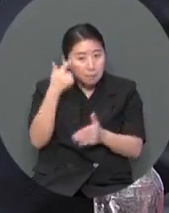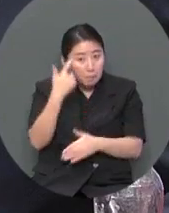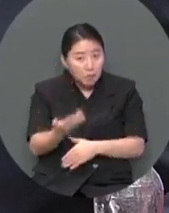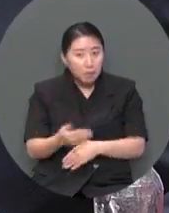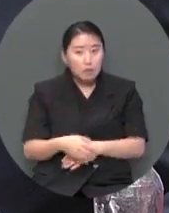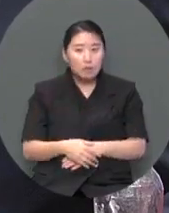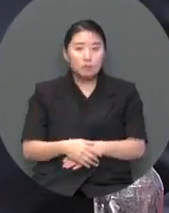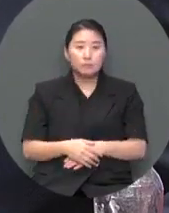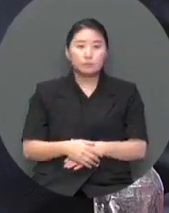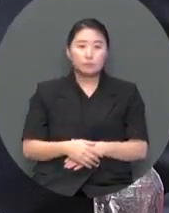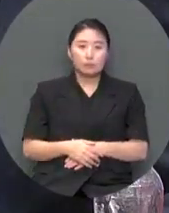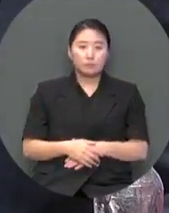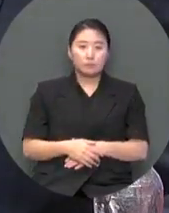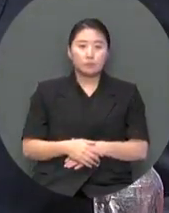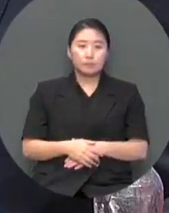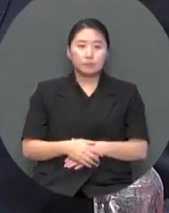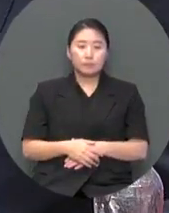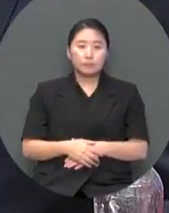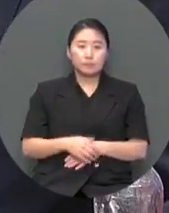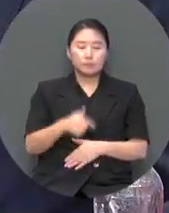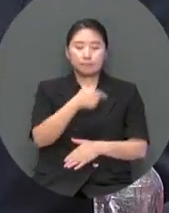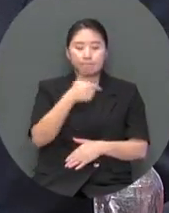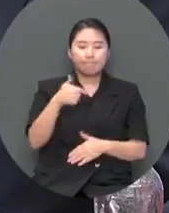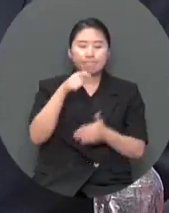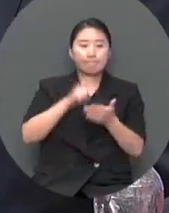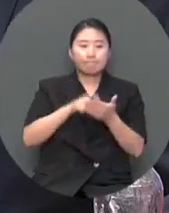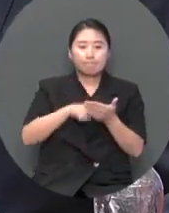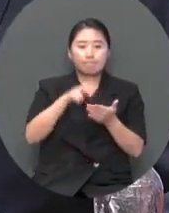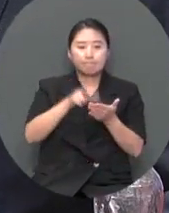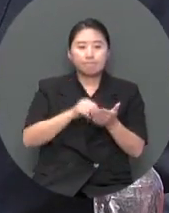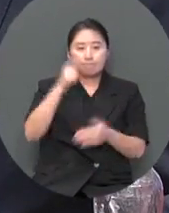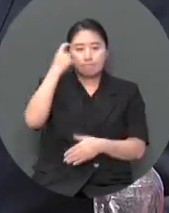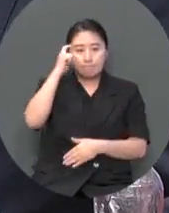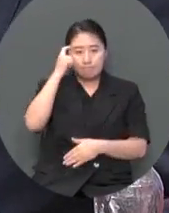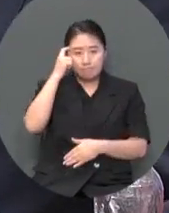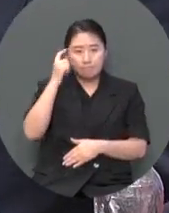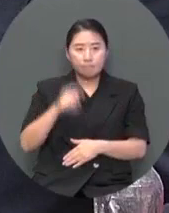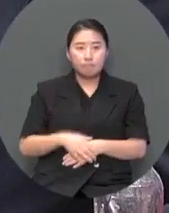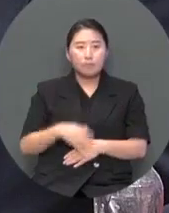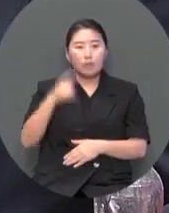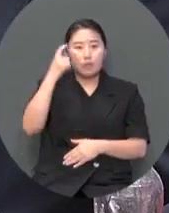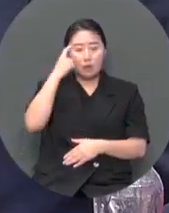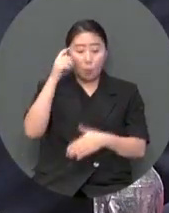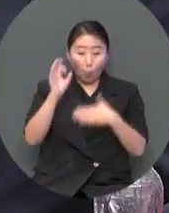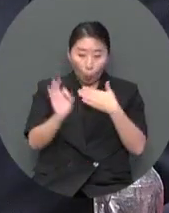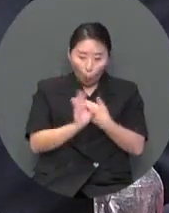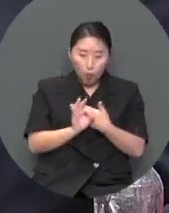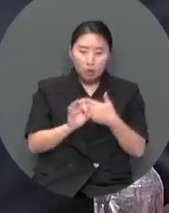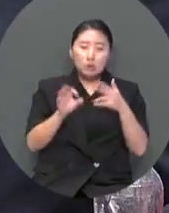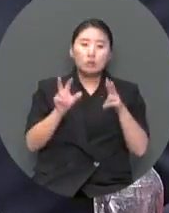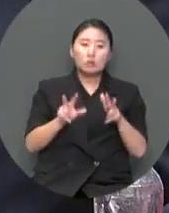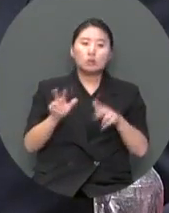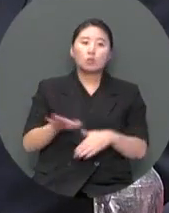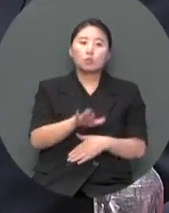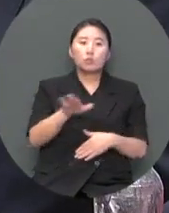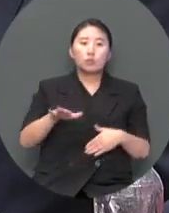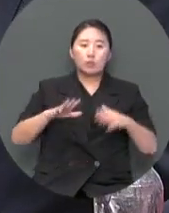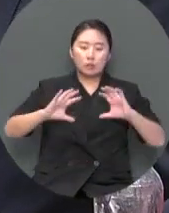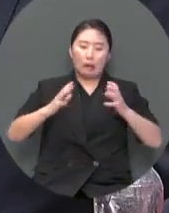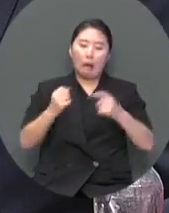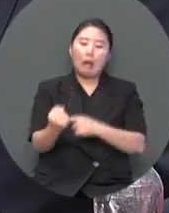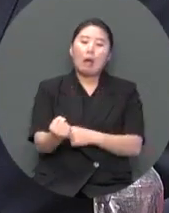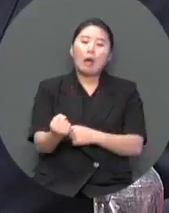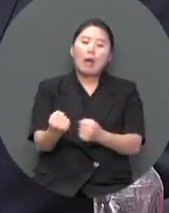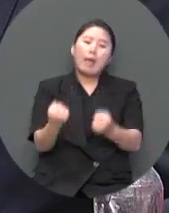않겠습니까? 네, 대단히 시급한 문제라고 생각합니다. 왜냐하면 지금 우리나라의